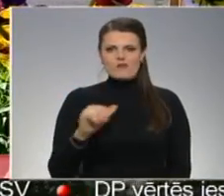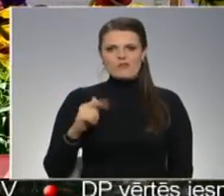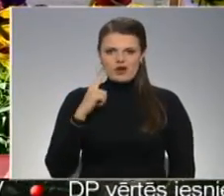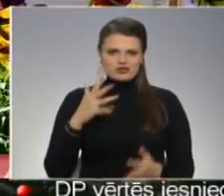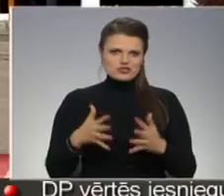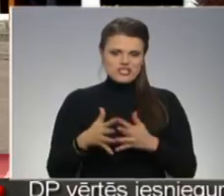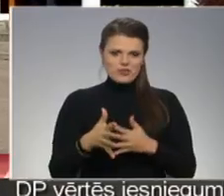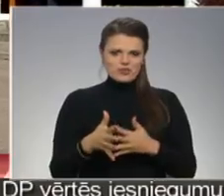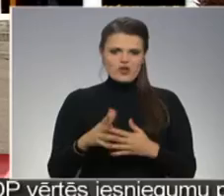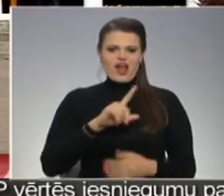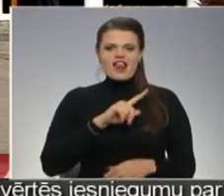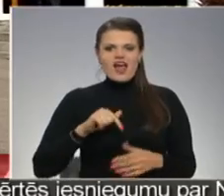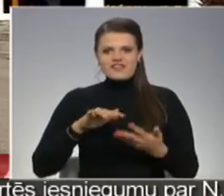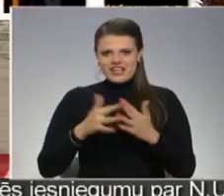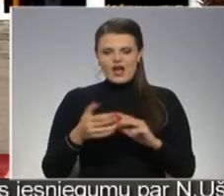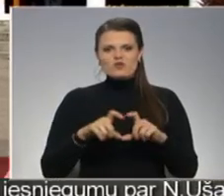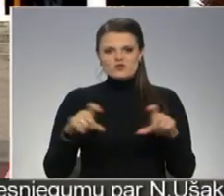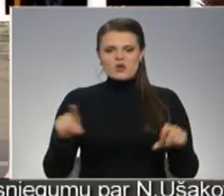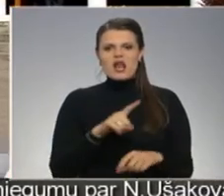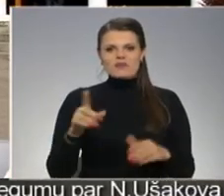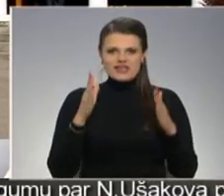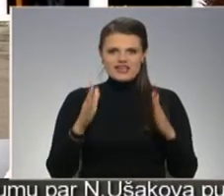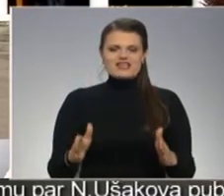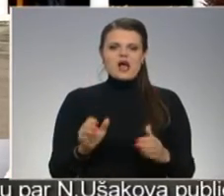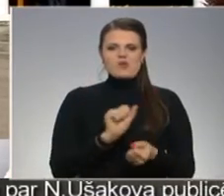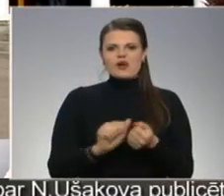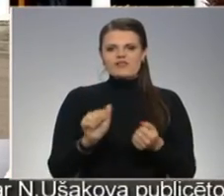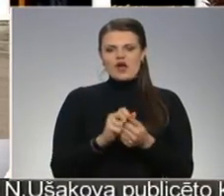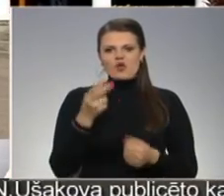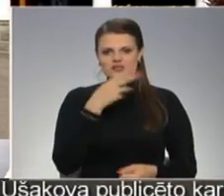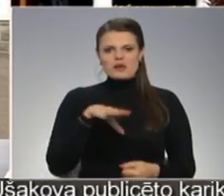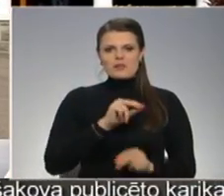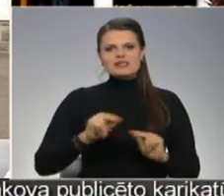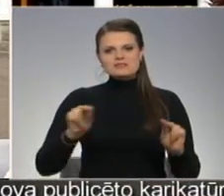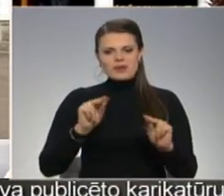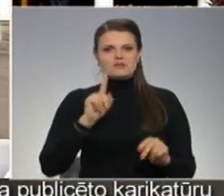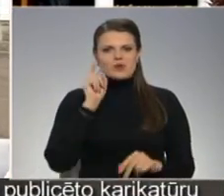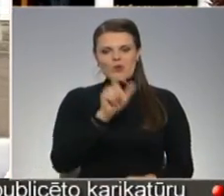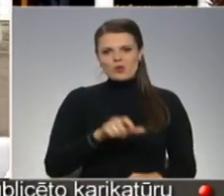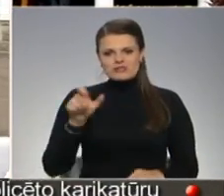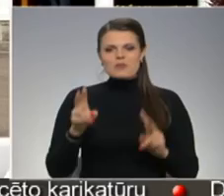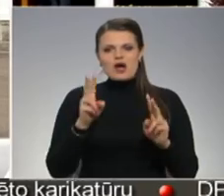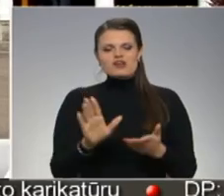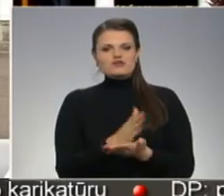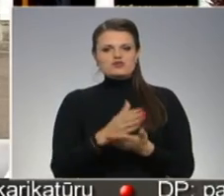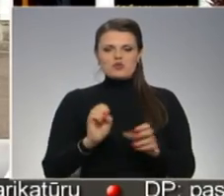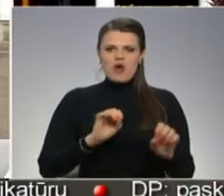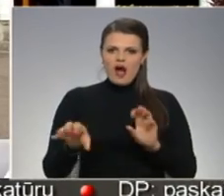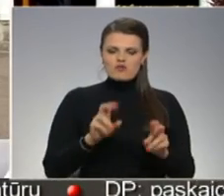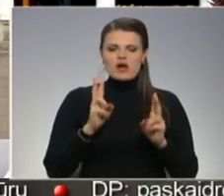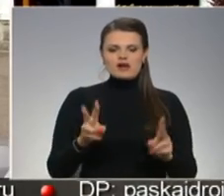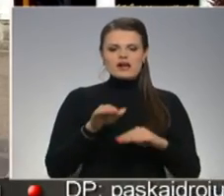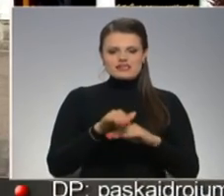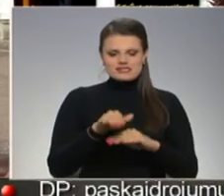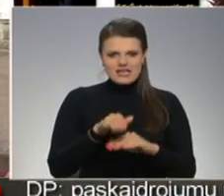pašsaprotama. Latvijas laukos skolām ir jābūt ekosaimē. Mēs mācam jaunās paaudzes cilvēkus, kā šķirot atkritumus, kā